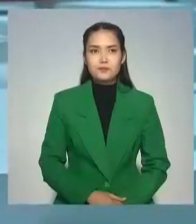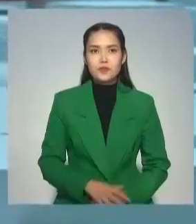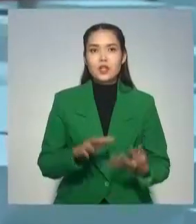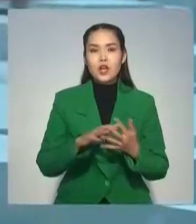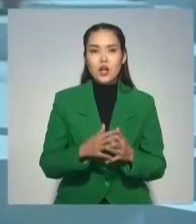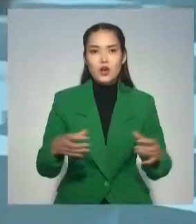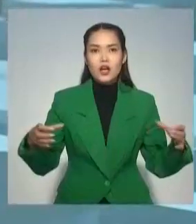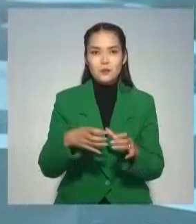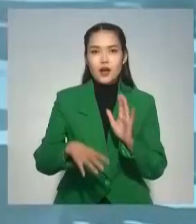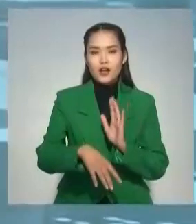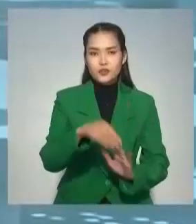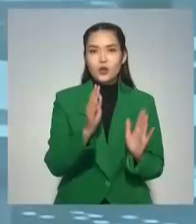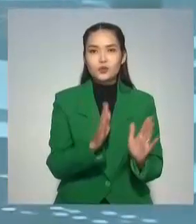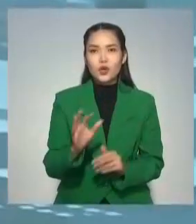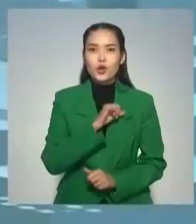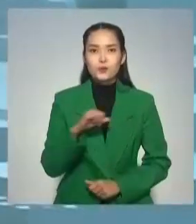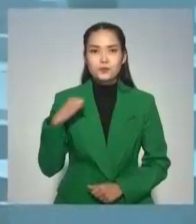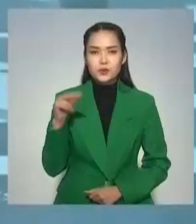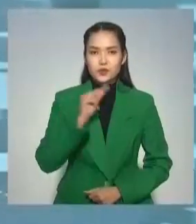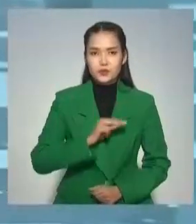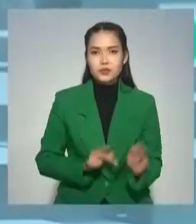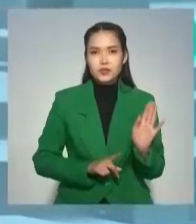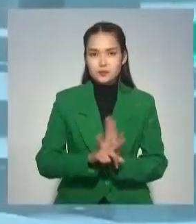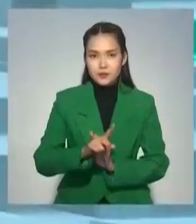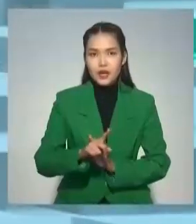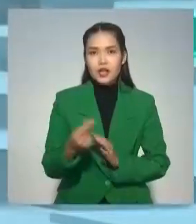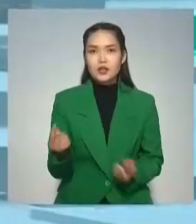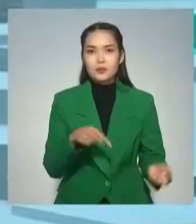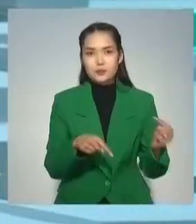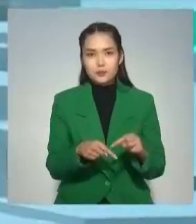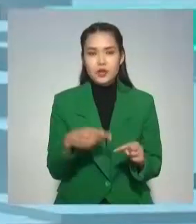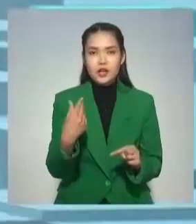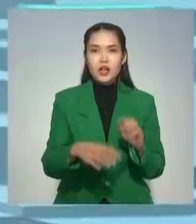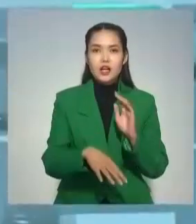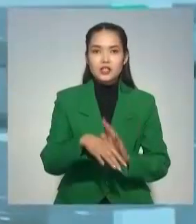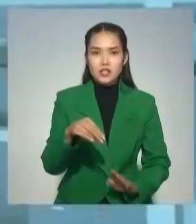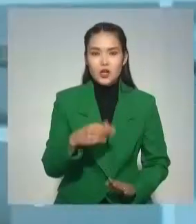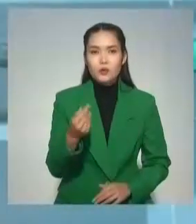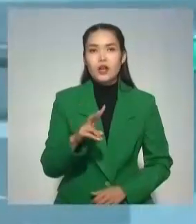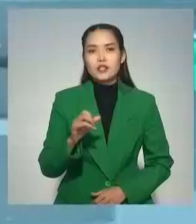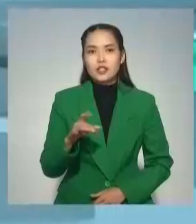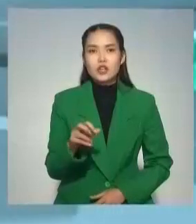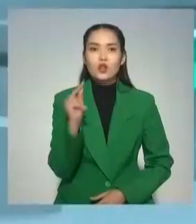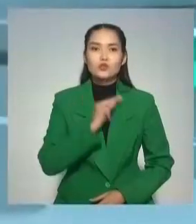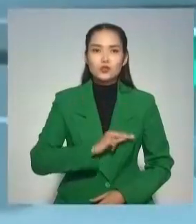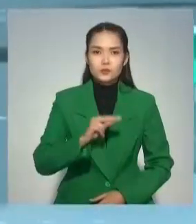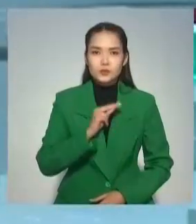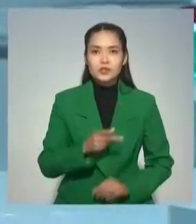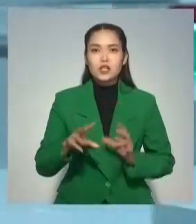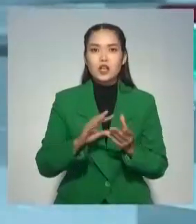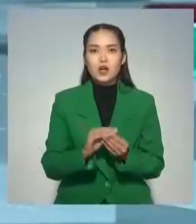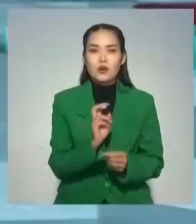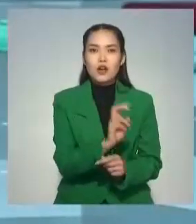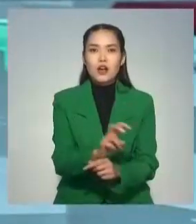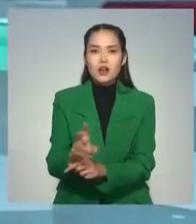Ауыл партиясының сайлауалды штабы өз жұмысын бастады. Саяси бірлестік өкілдері сайлауалды үгіт-насихат жұмыстары аясында өңірлерді